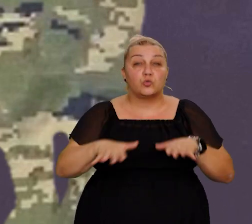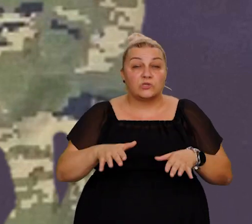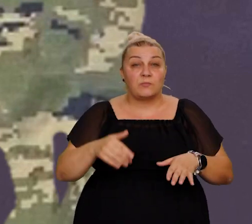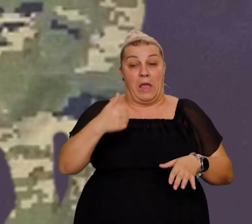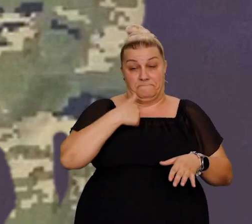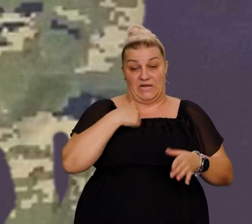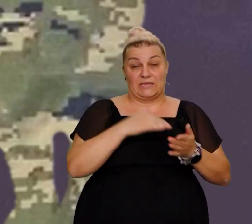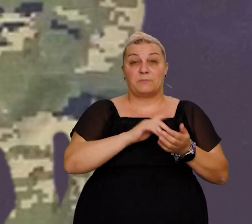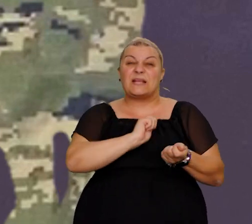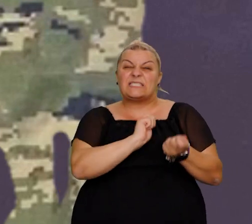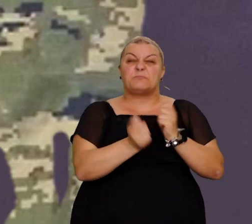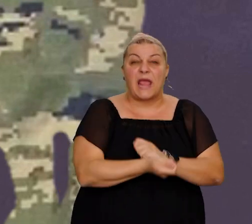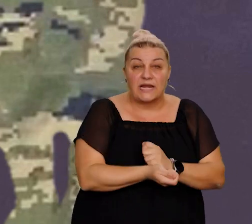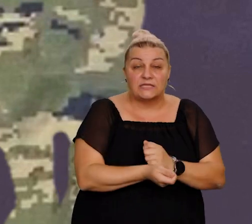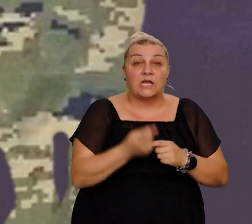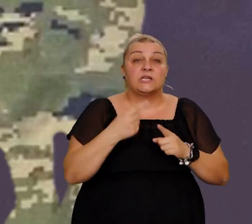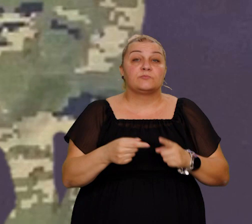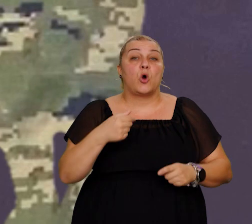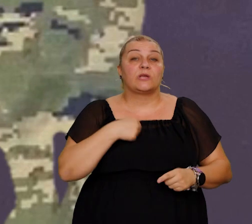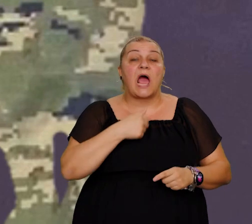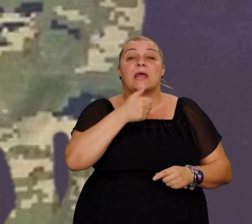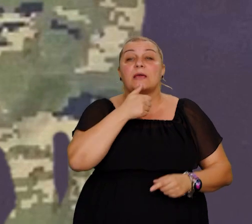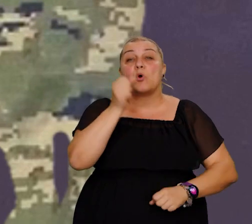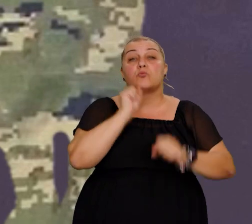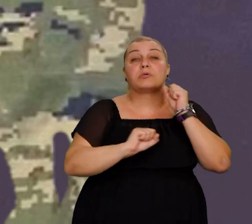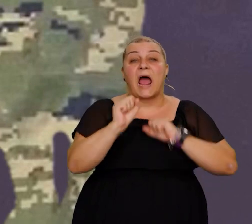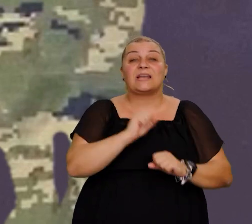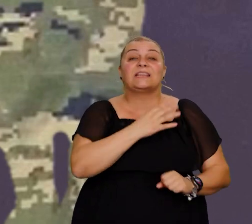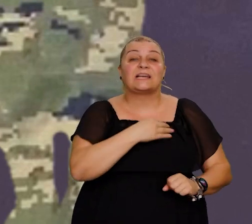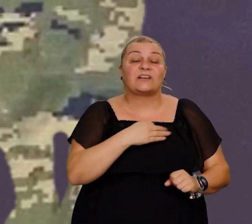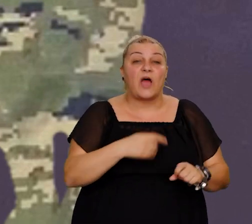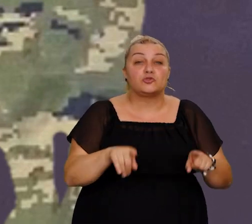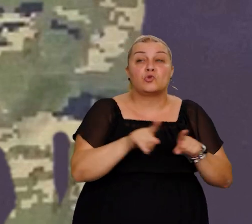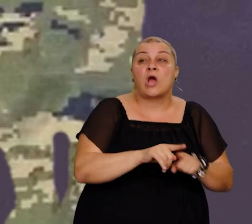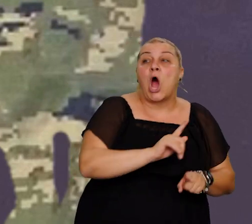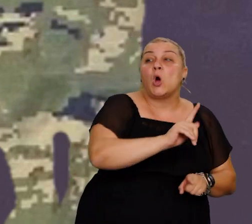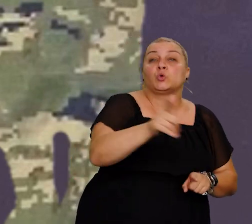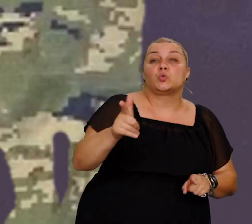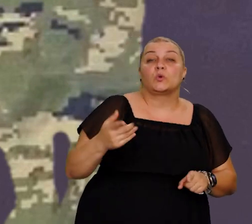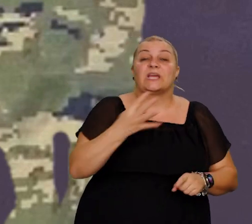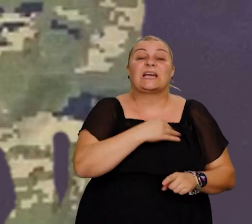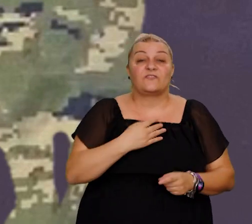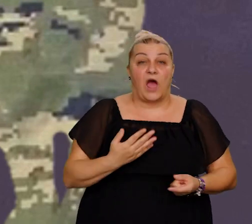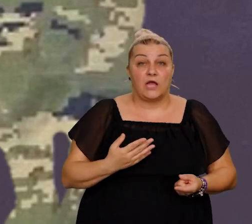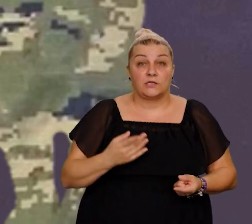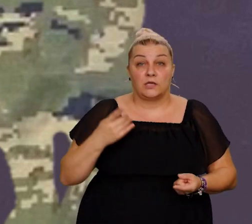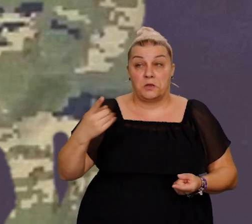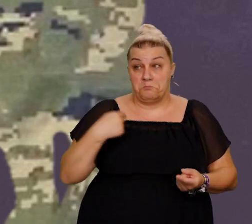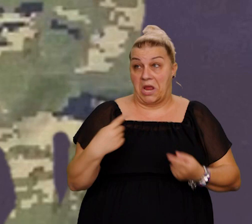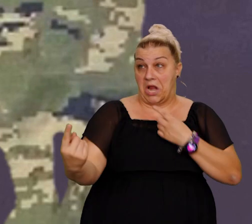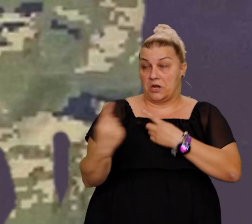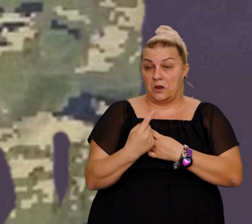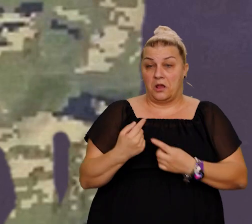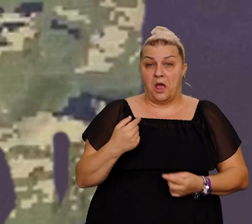treba smijeniti, jer ja ne mogu braniti Hrvatsku kao što mogu Hrvati. Meni je to osobno